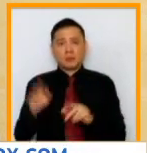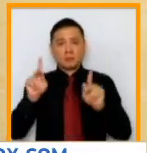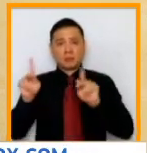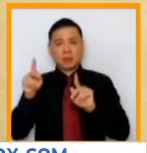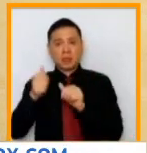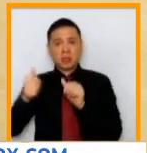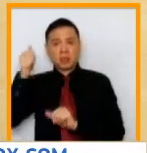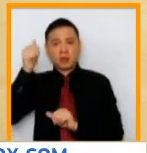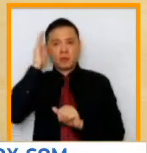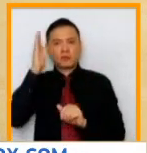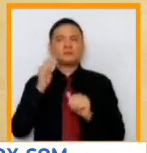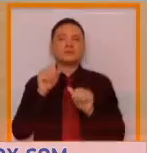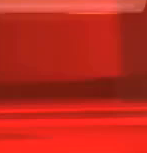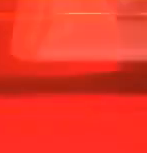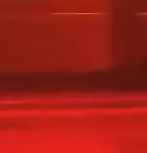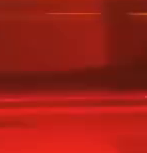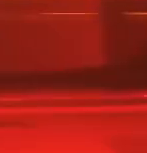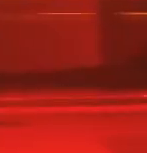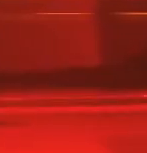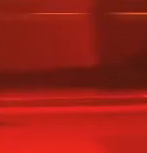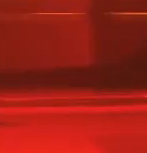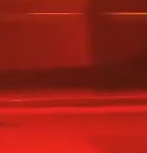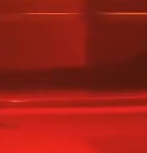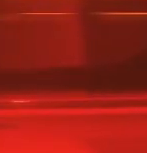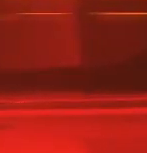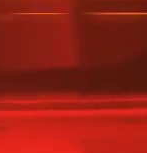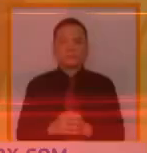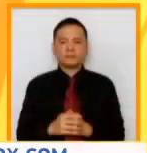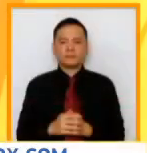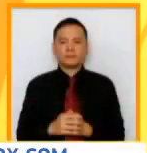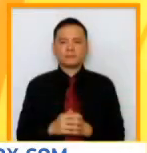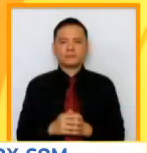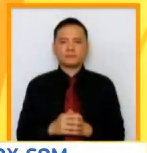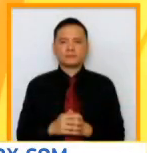balita ni Katrina Son live sa Maynila. Katrina?